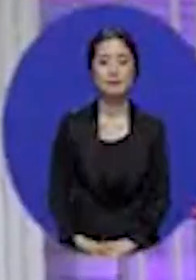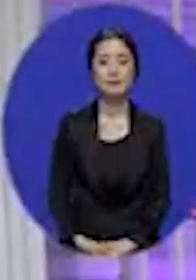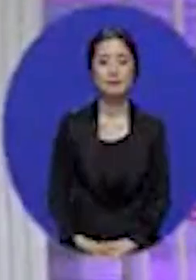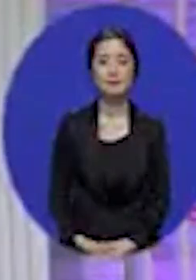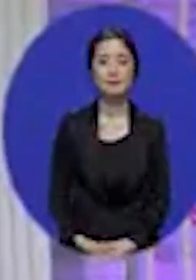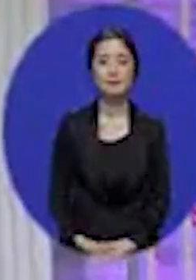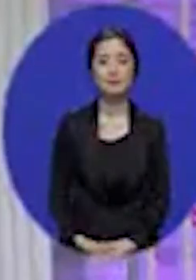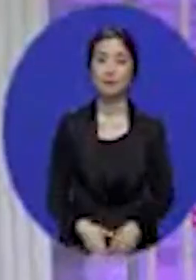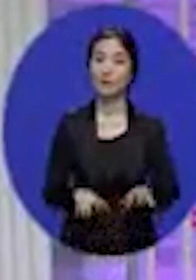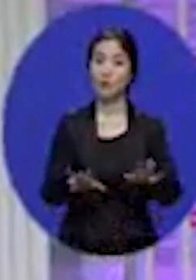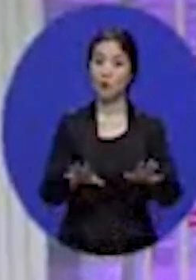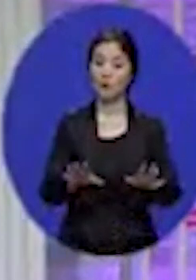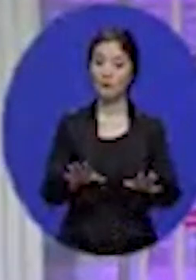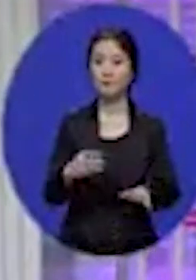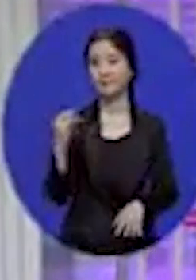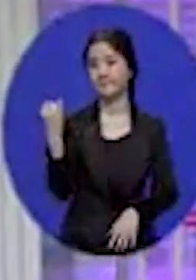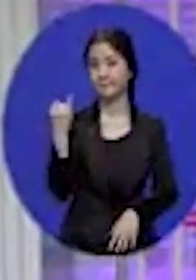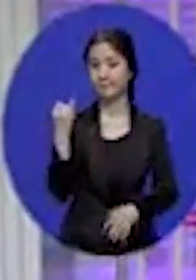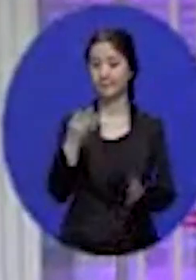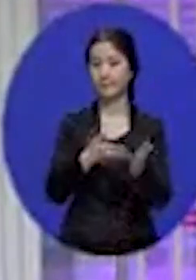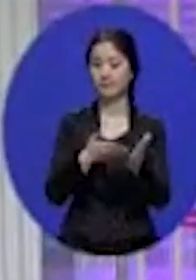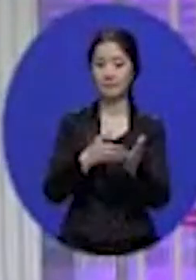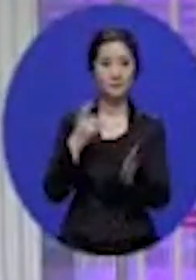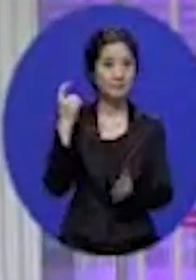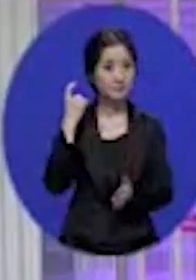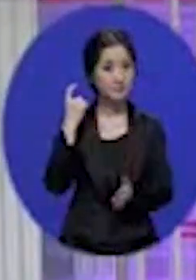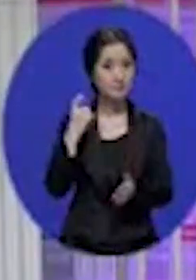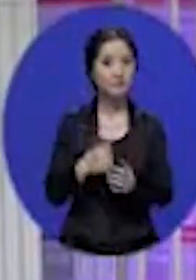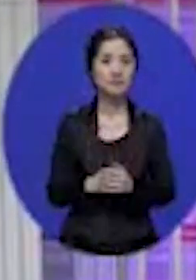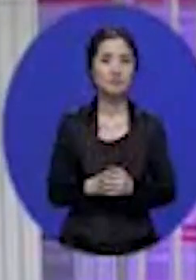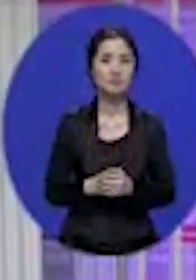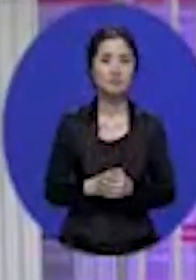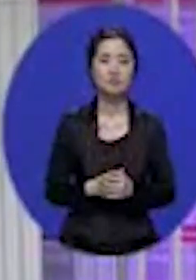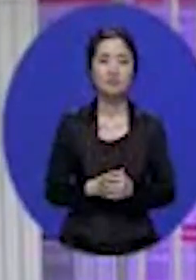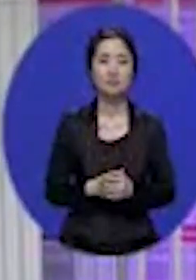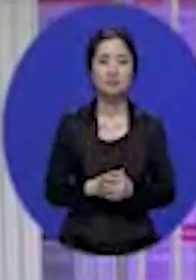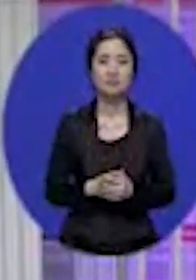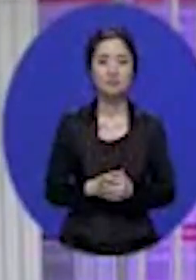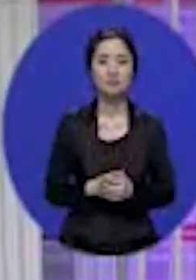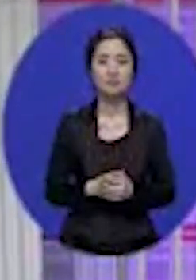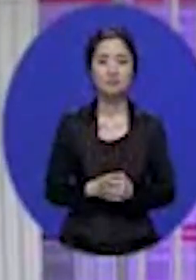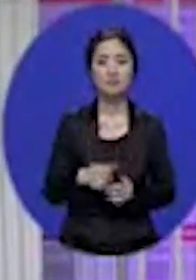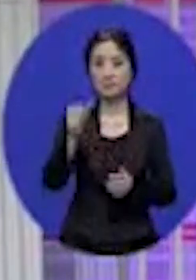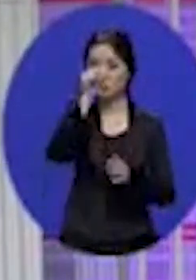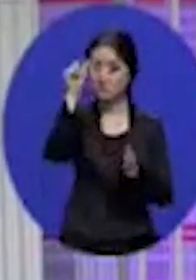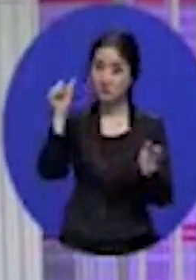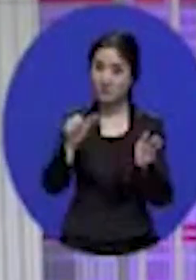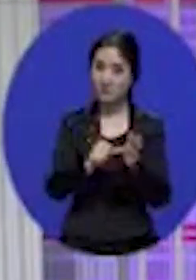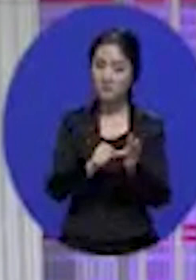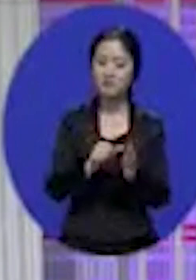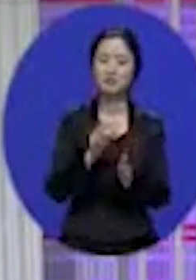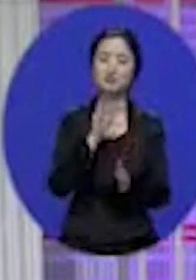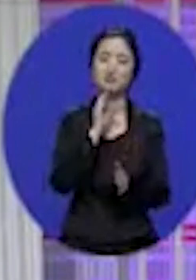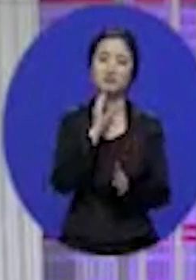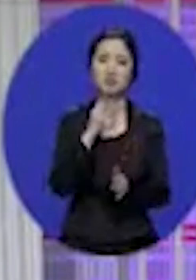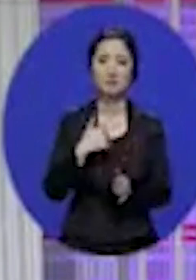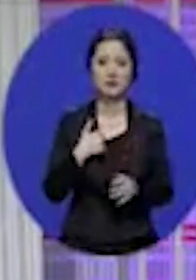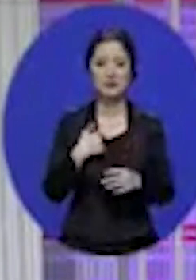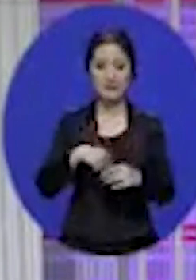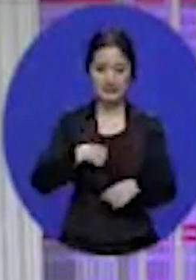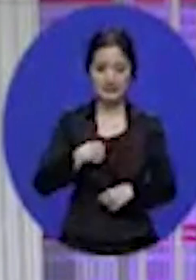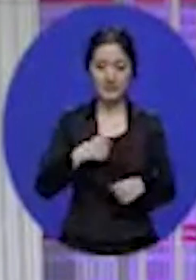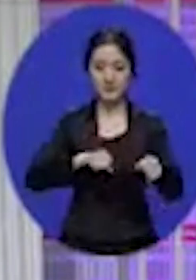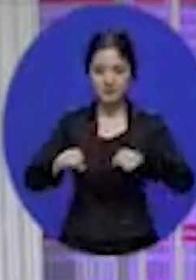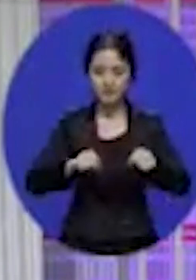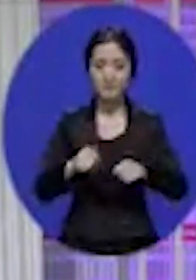네. 아, 오늘 윤영미 아나운서님의 강의를 듣다 보니까 그런 생각을 하게 됐어요. 인생은 만들어가는 것이다. 네.